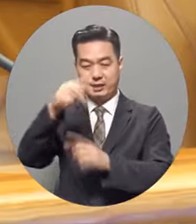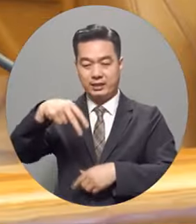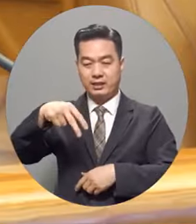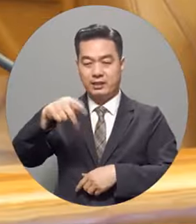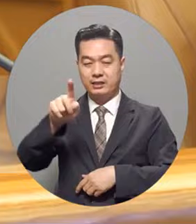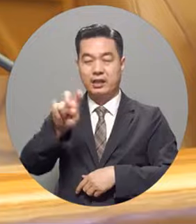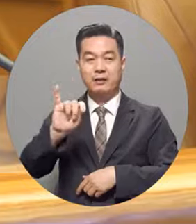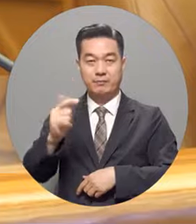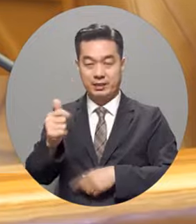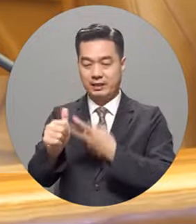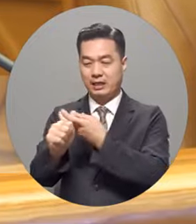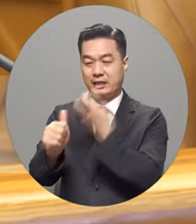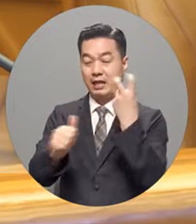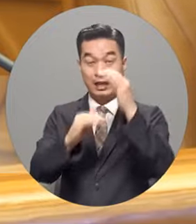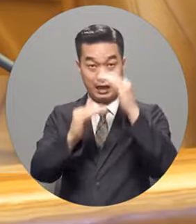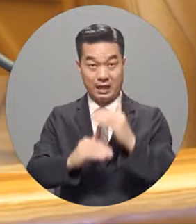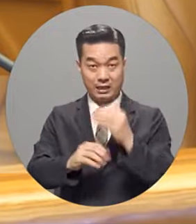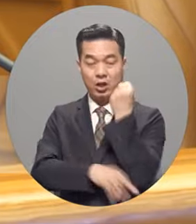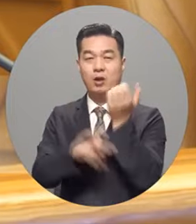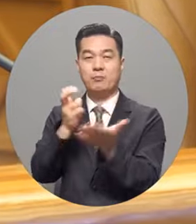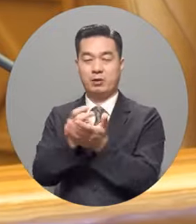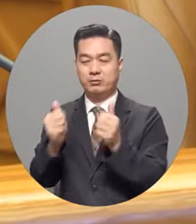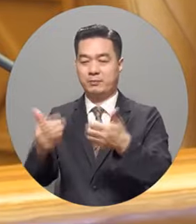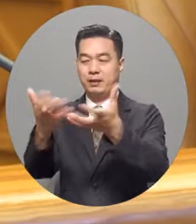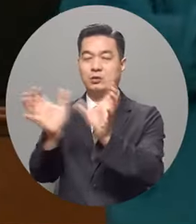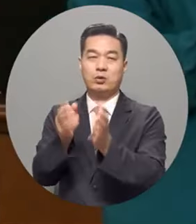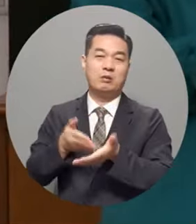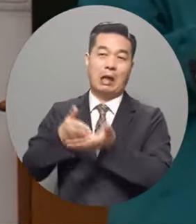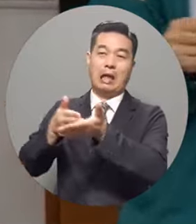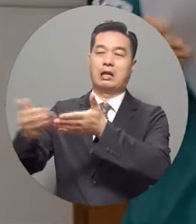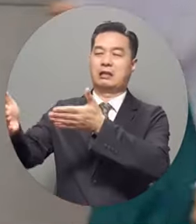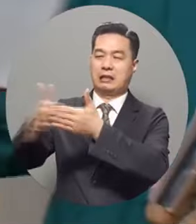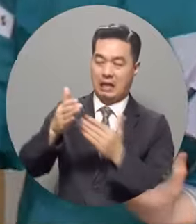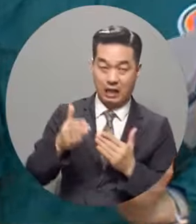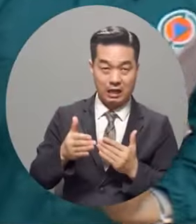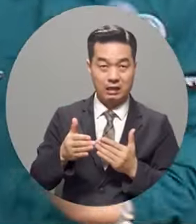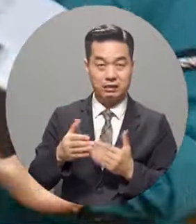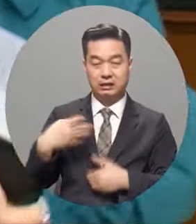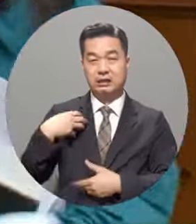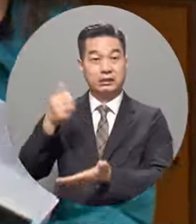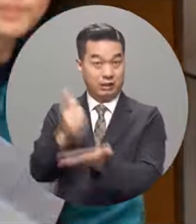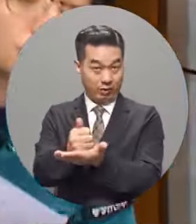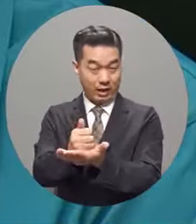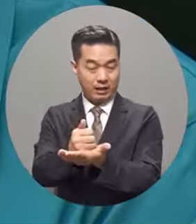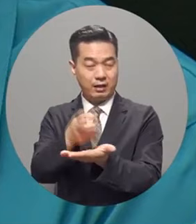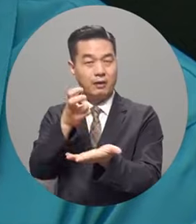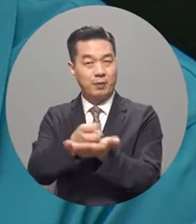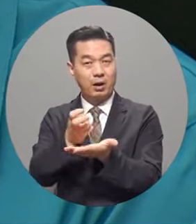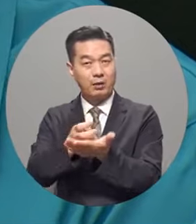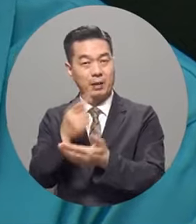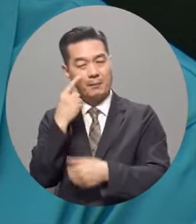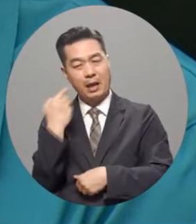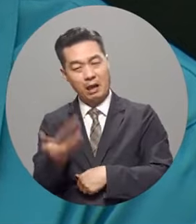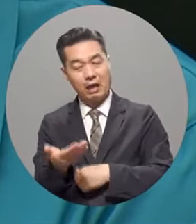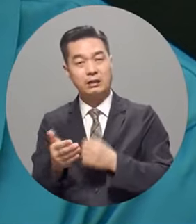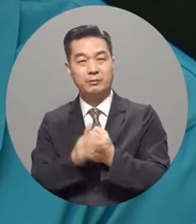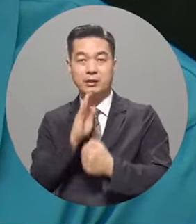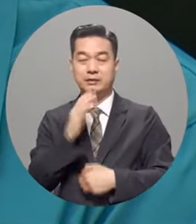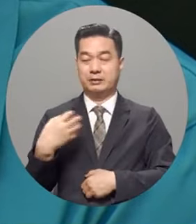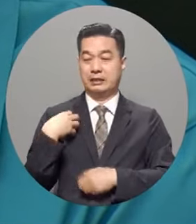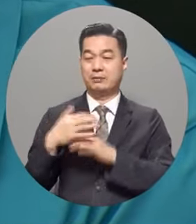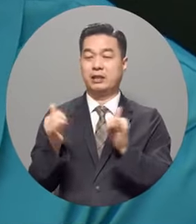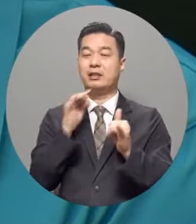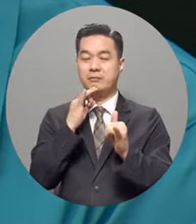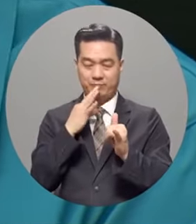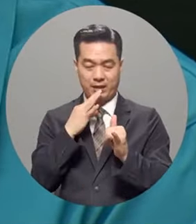탄핵하는 헌법재판소에서 기각 습니다 결국 장관은 법률적 면제부를 받았고 실무 책임자들